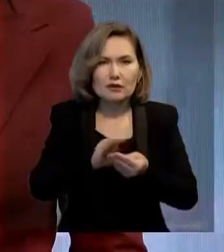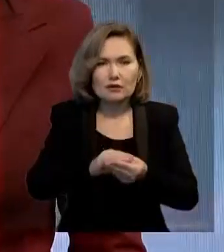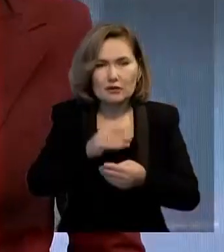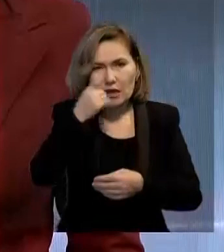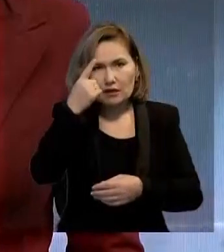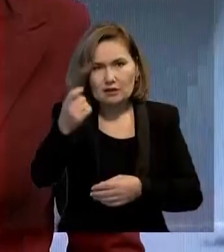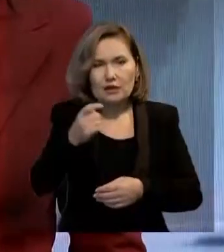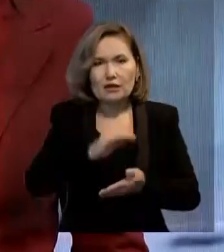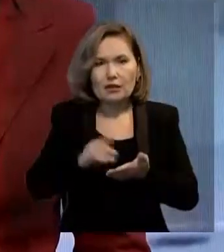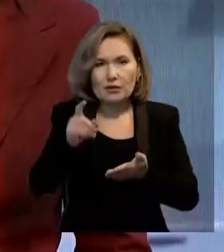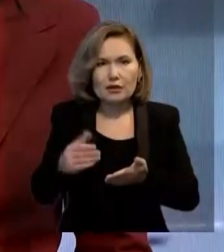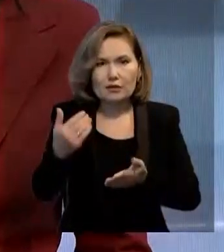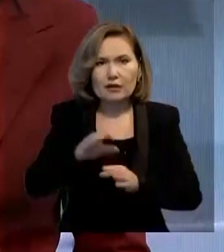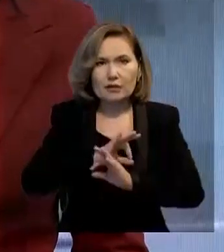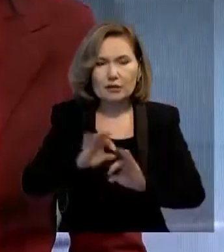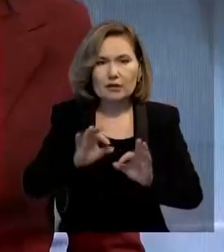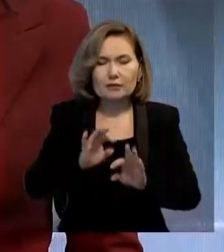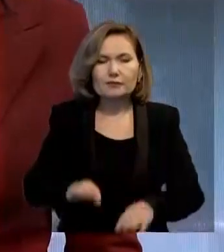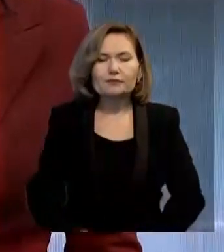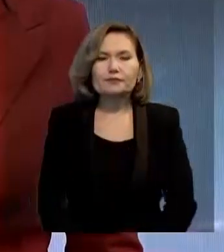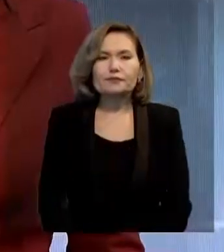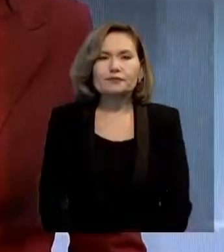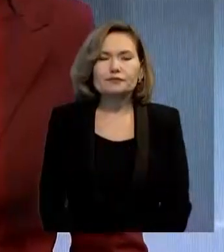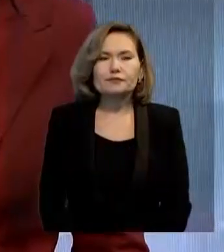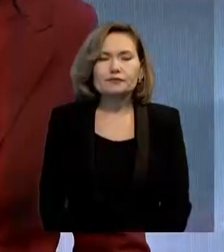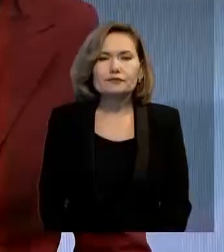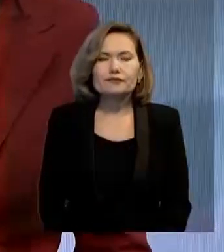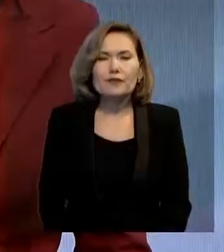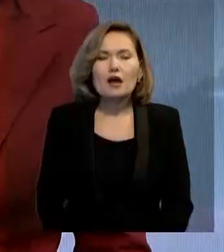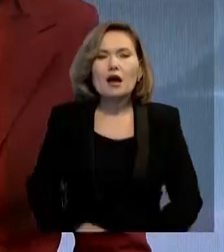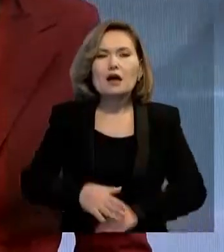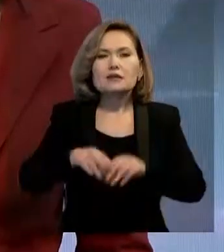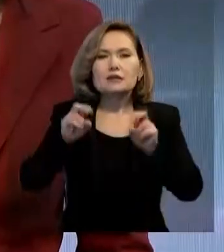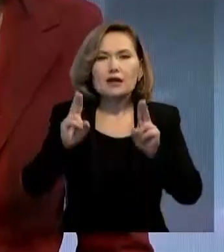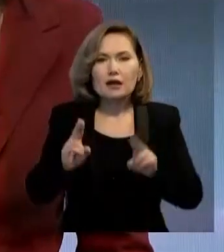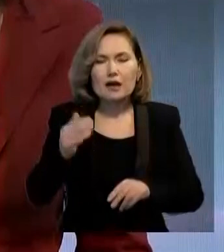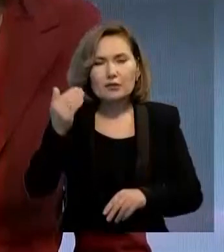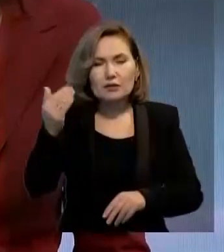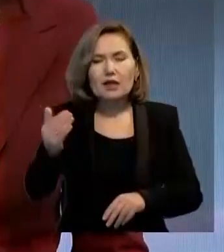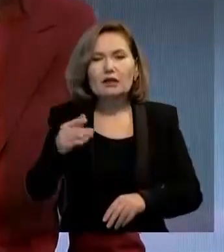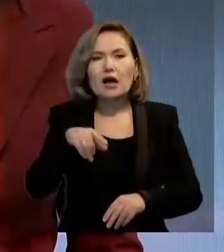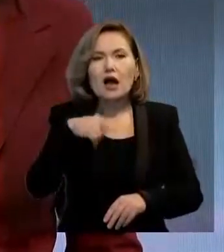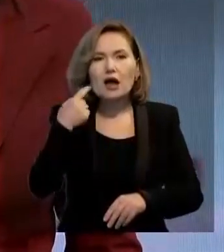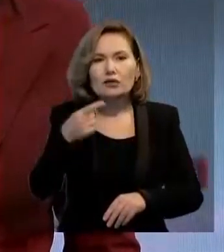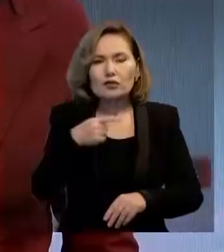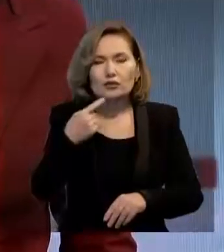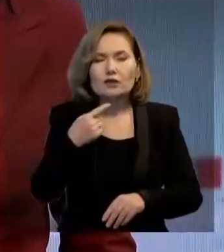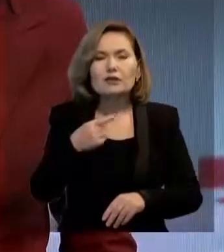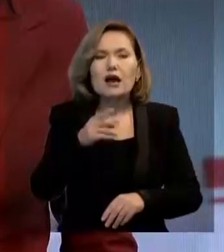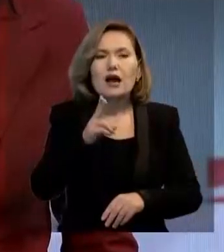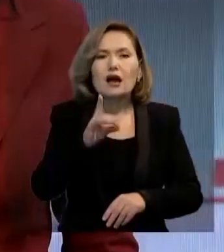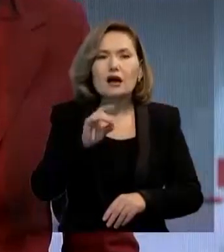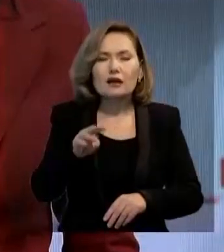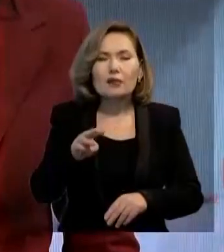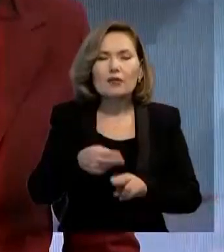әріптесім Жұлдыз Атагелді тарқатсын. Жұлдыз, жалпы сарапшылар бұл Қырымдағы көпірдің жарылысына жауап ретінде жасалғанын